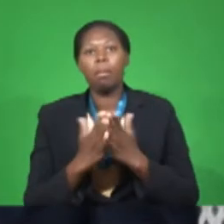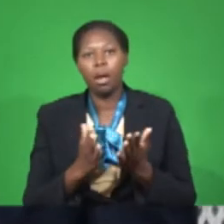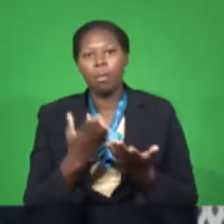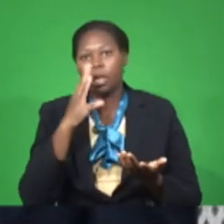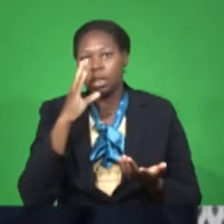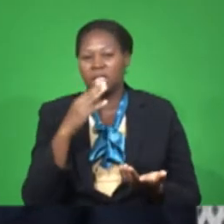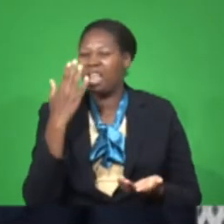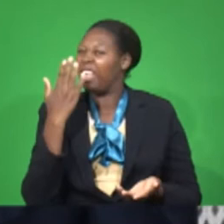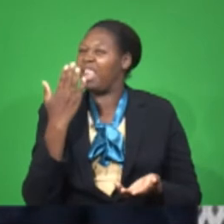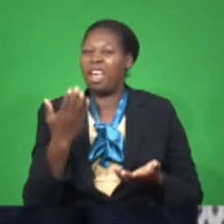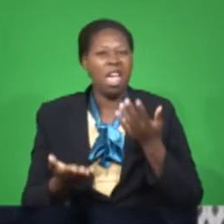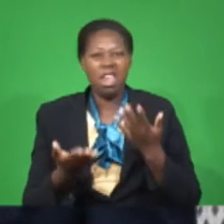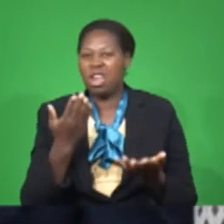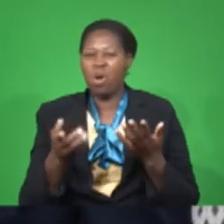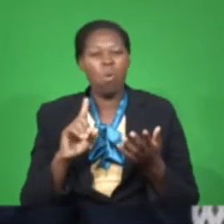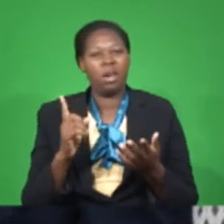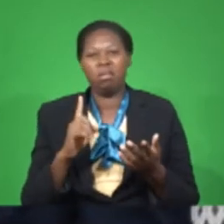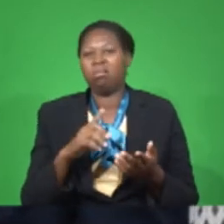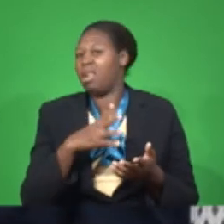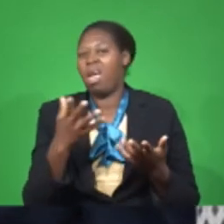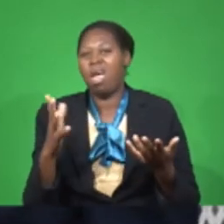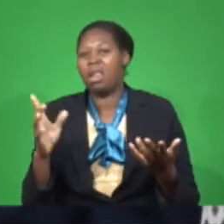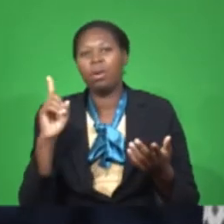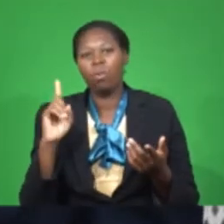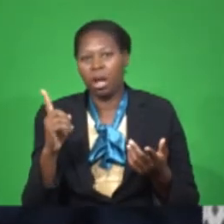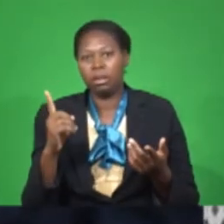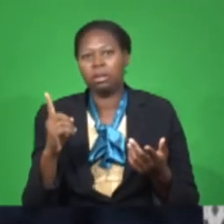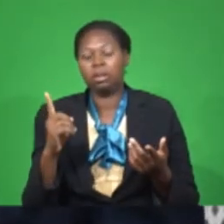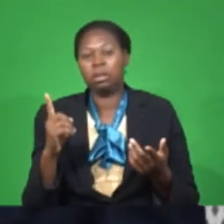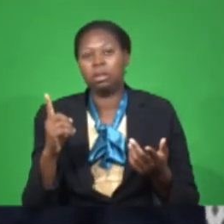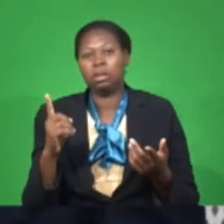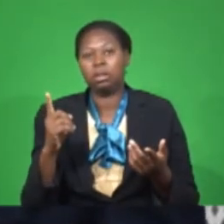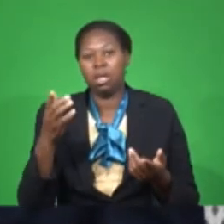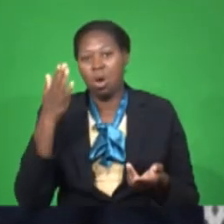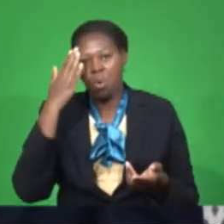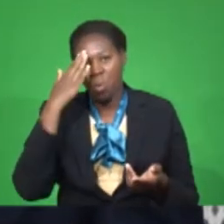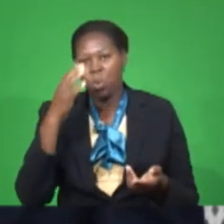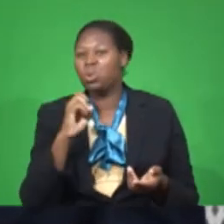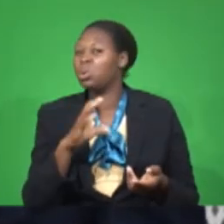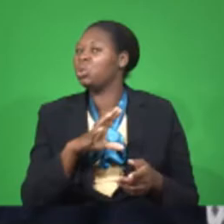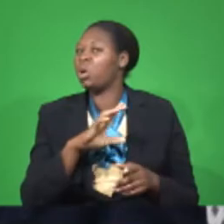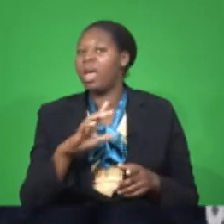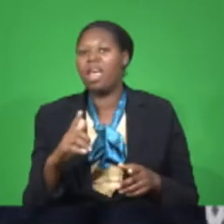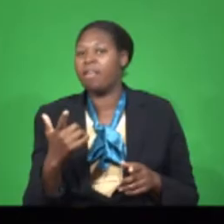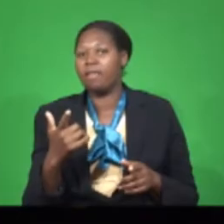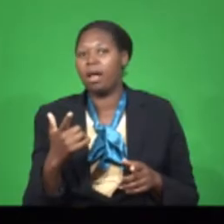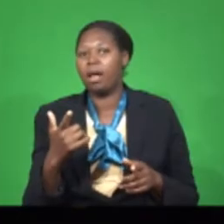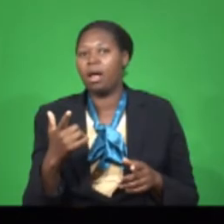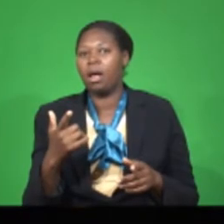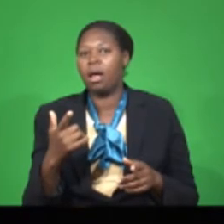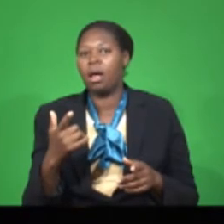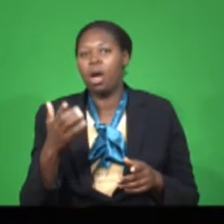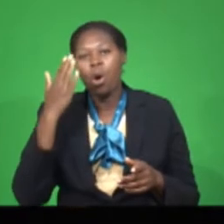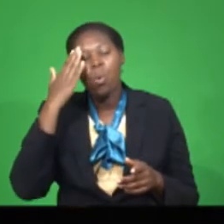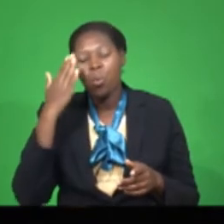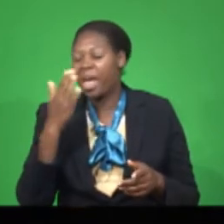Whosoever. Now, pane whosoever, yes, ani zvake aninga